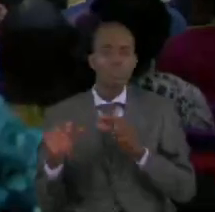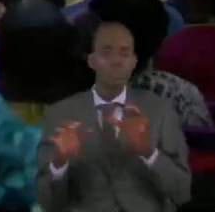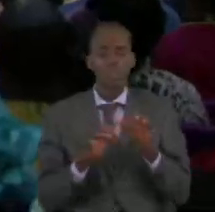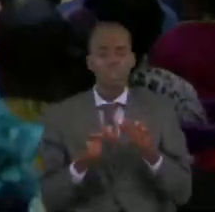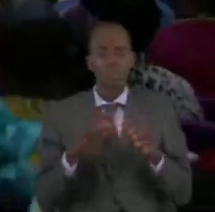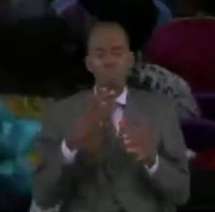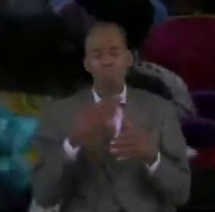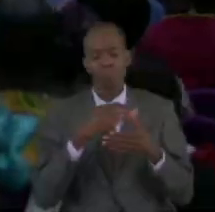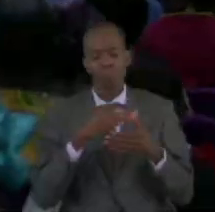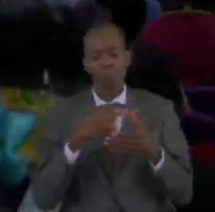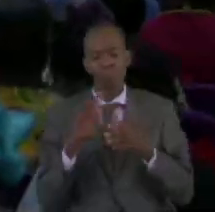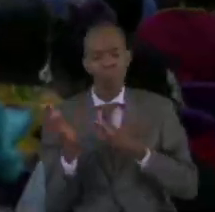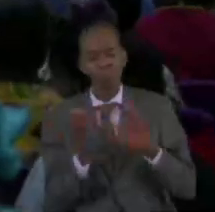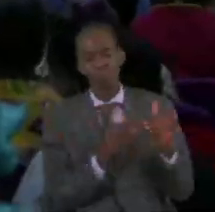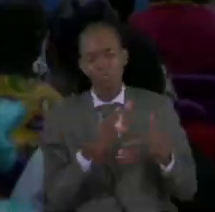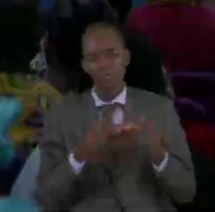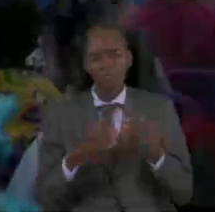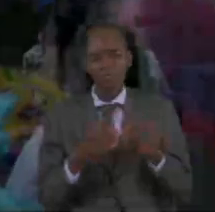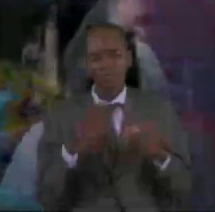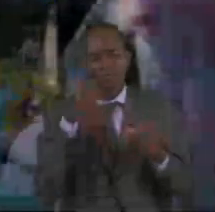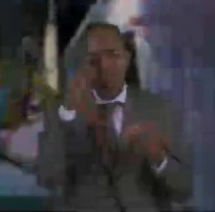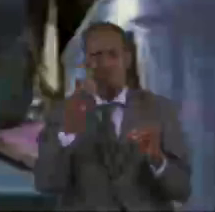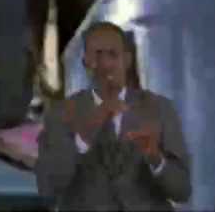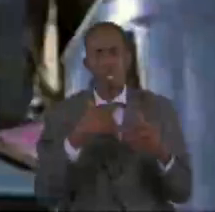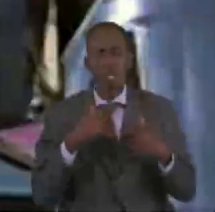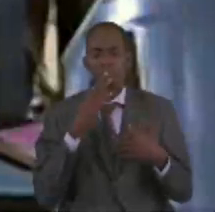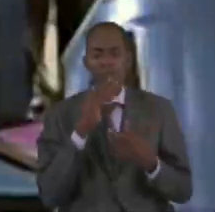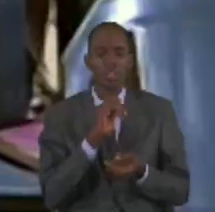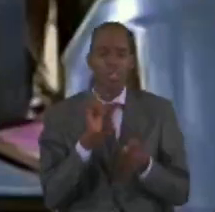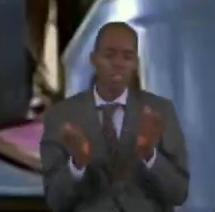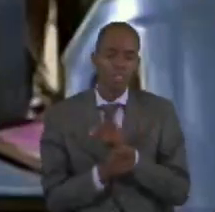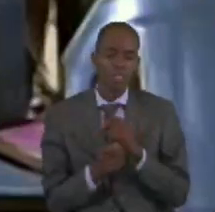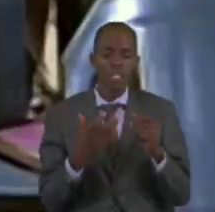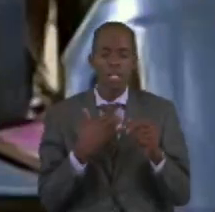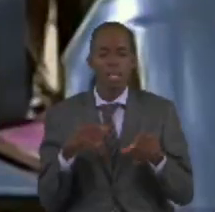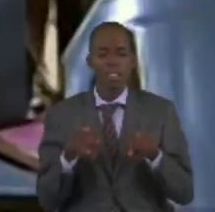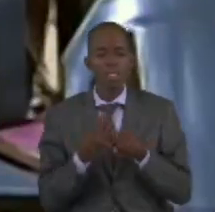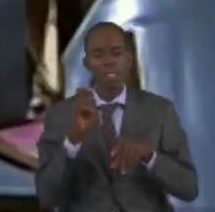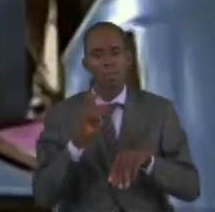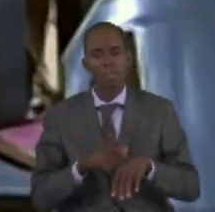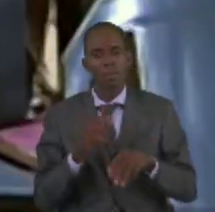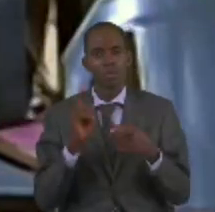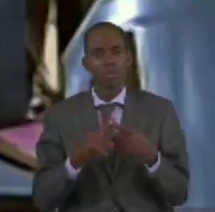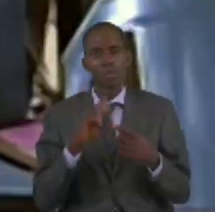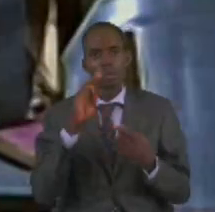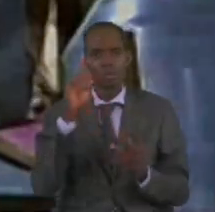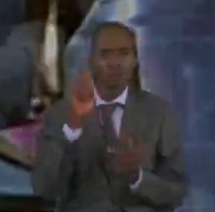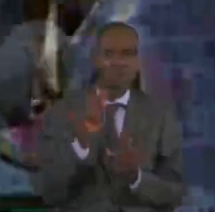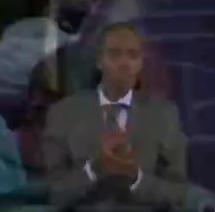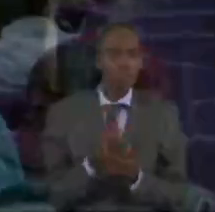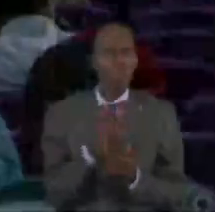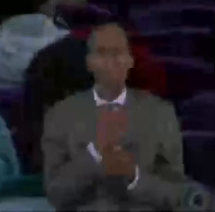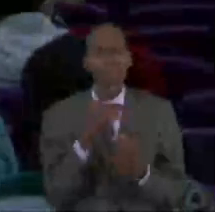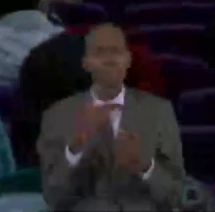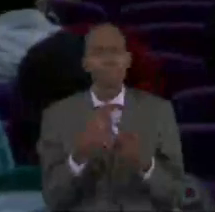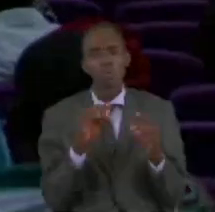professer être transformé et changé par Christ et en même temps